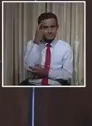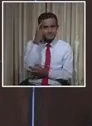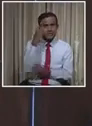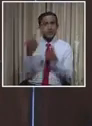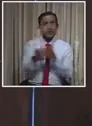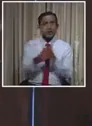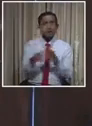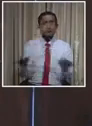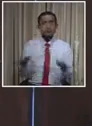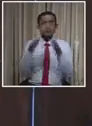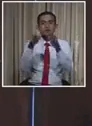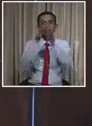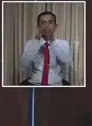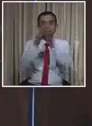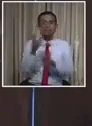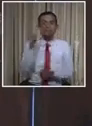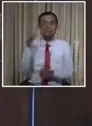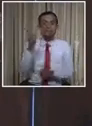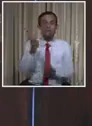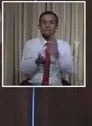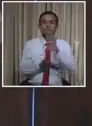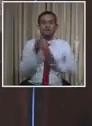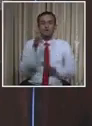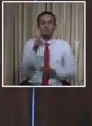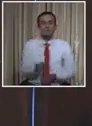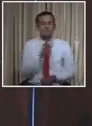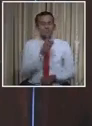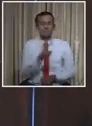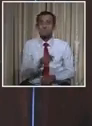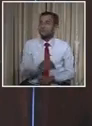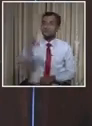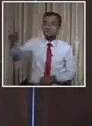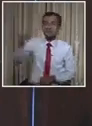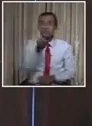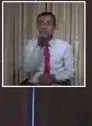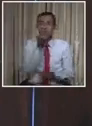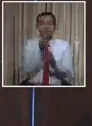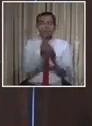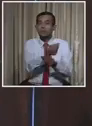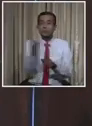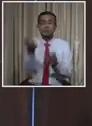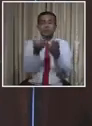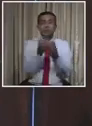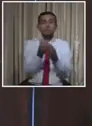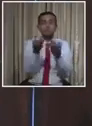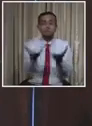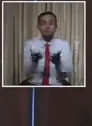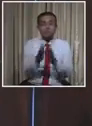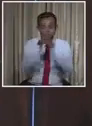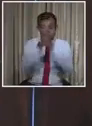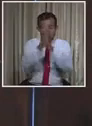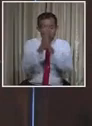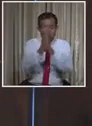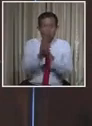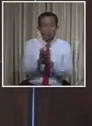හදපු ස්තූපයයි ඒ නිසා ඒකට වෛර කරන අයට අපි ගිහින් කියනවා ගිහිල්ලා මලක් පහනක් කියලා පූජා කළා වන්දනාමාන